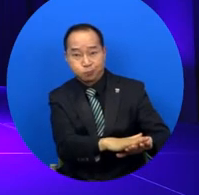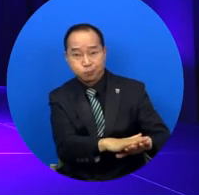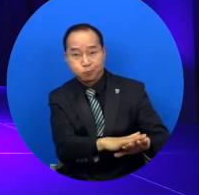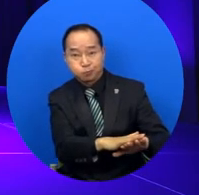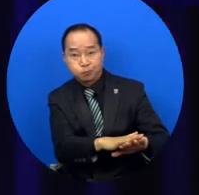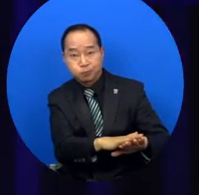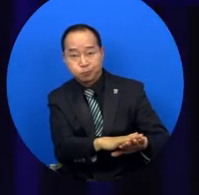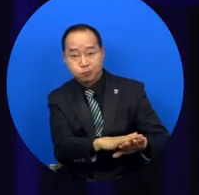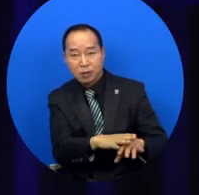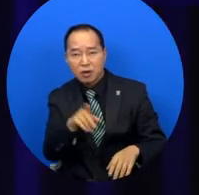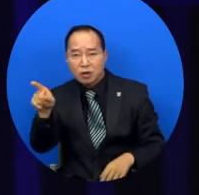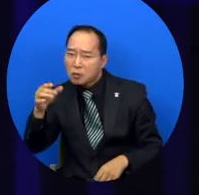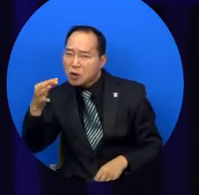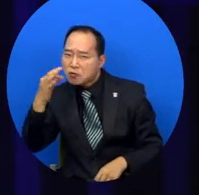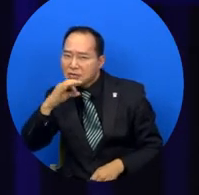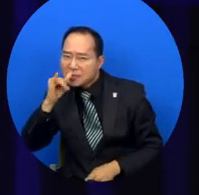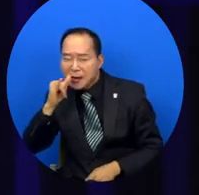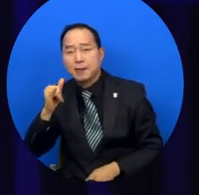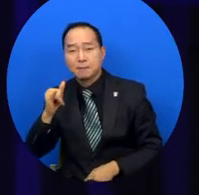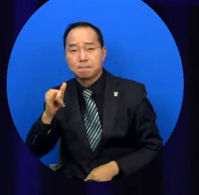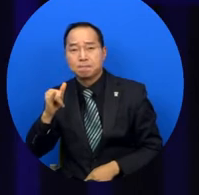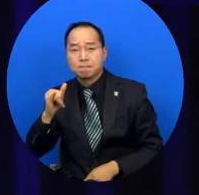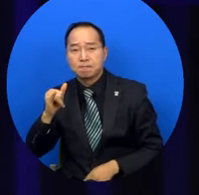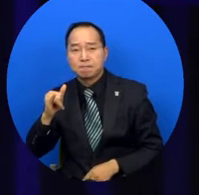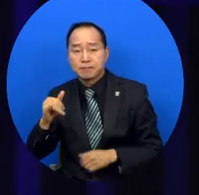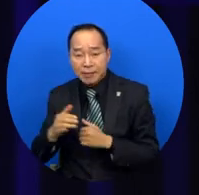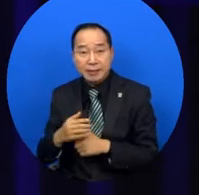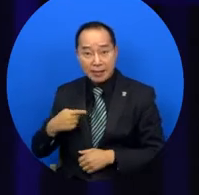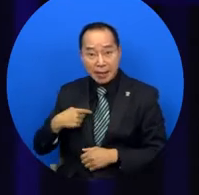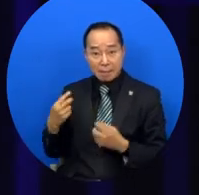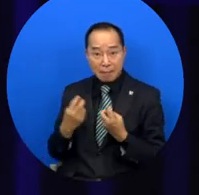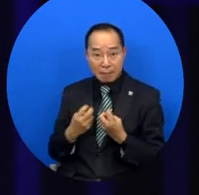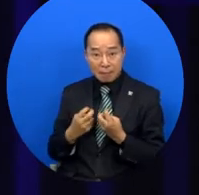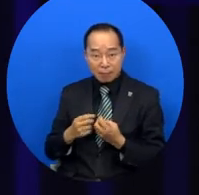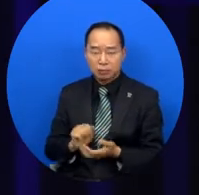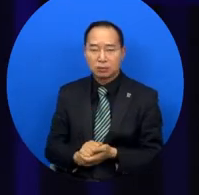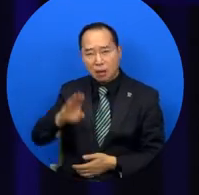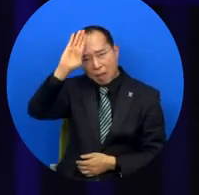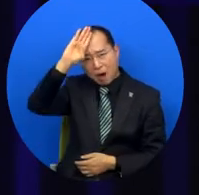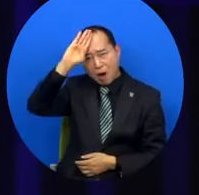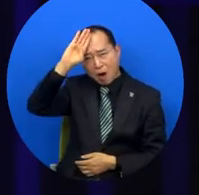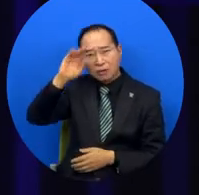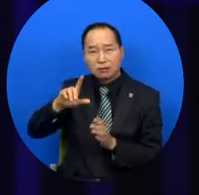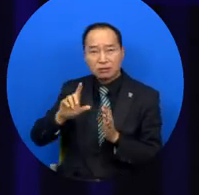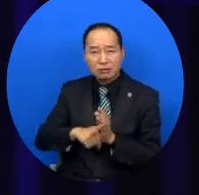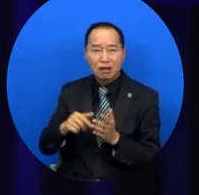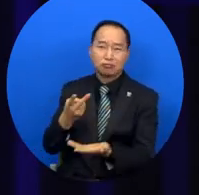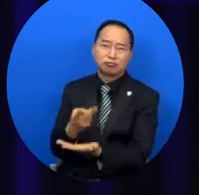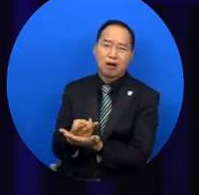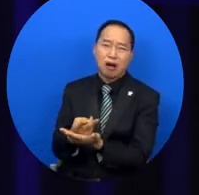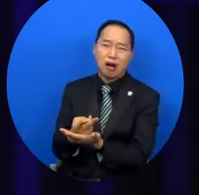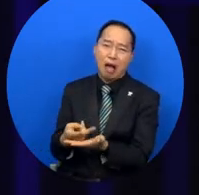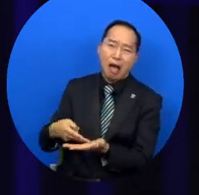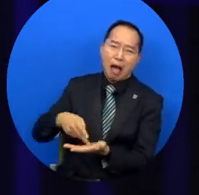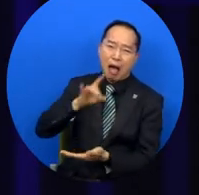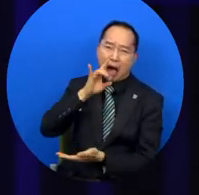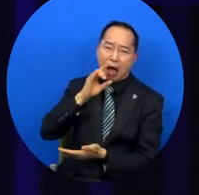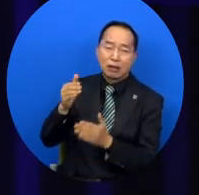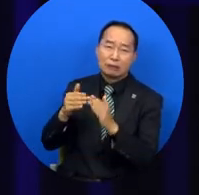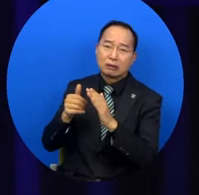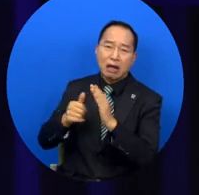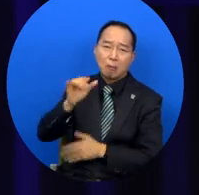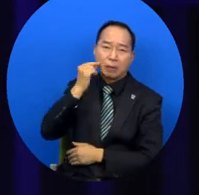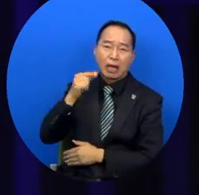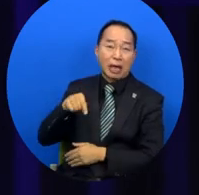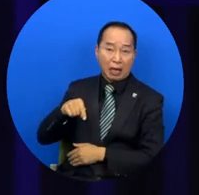좀 끊어줬잖아요. 여기 안에도 뭐가 있을 거야. 나 그래도 앉아서 지금 내가 그래서 나는 어떻게 했냐면 아팠을 때 누워서 꼼짝도